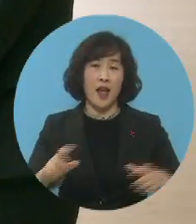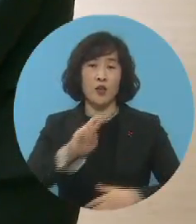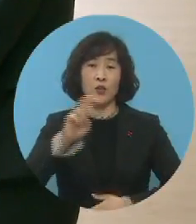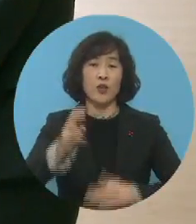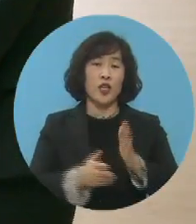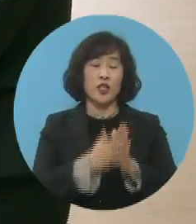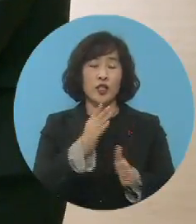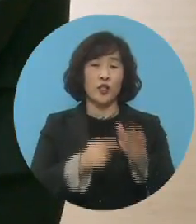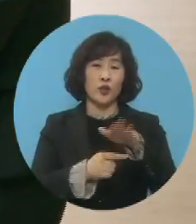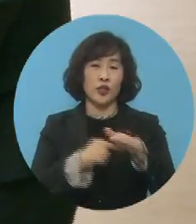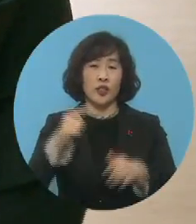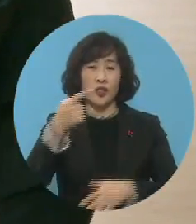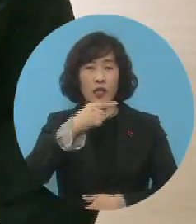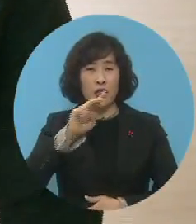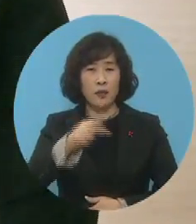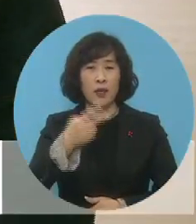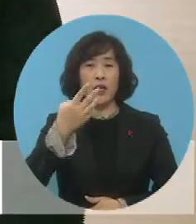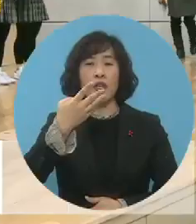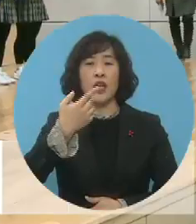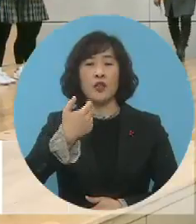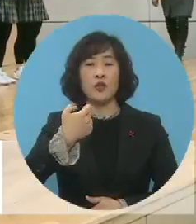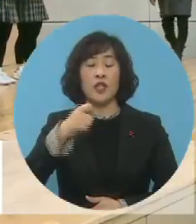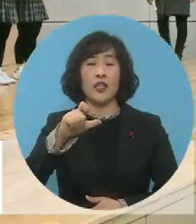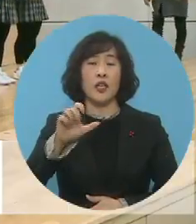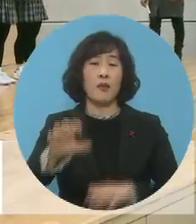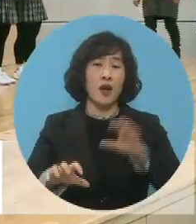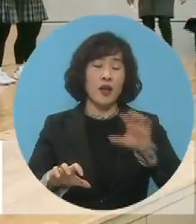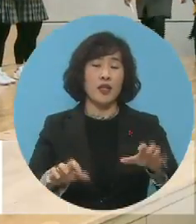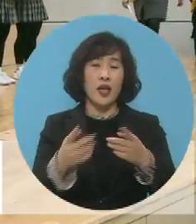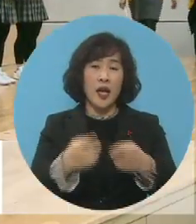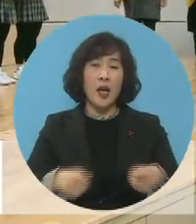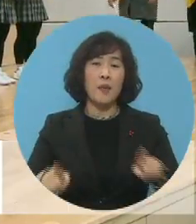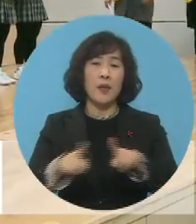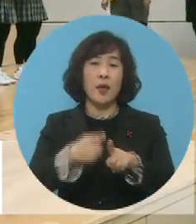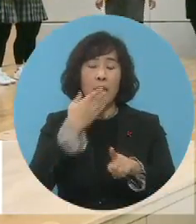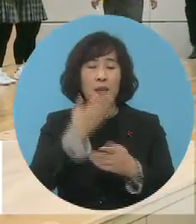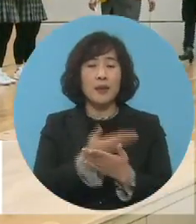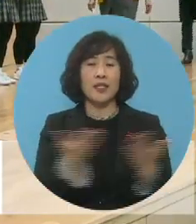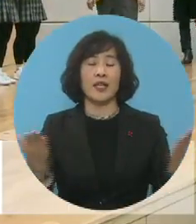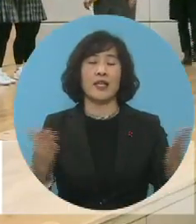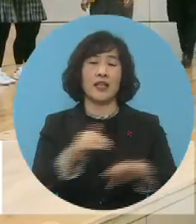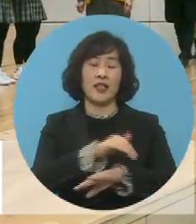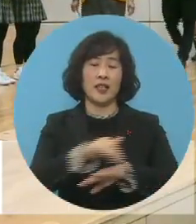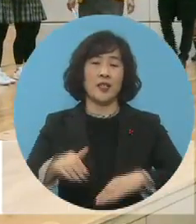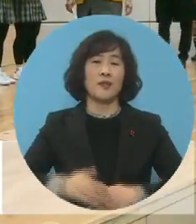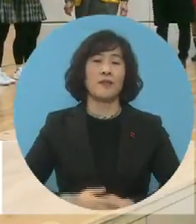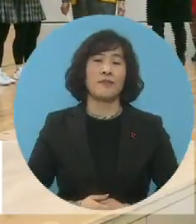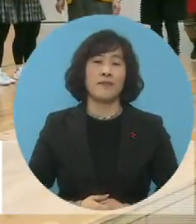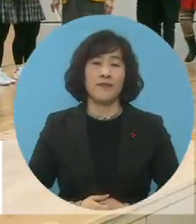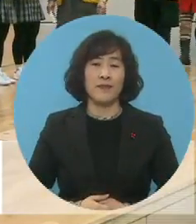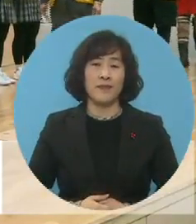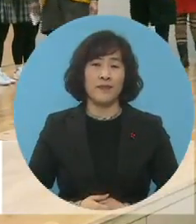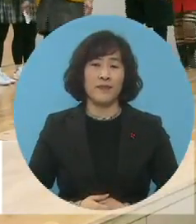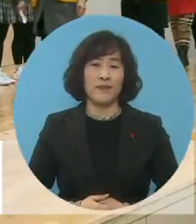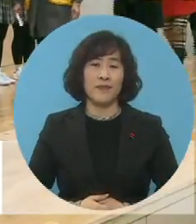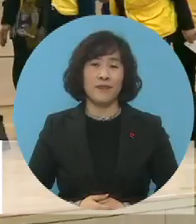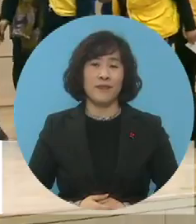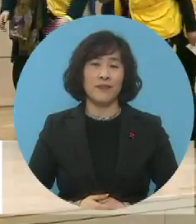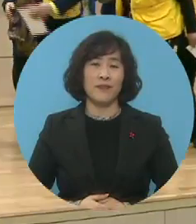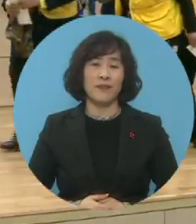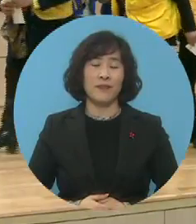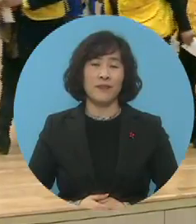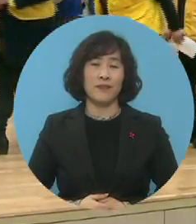연말 연시를 맞아 2018년 적십자 사랑의 등불 점화식이 열렸습니다. 지난 19일 전남도청에서